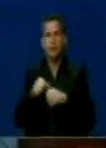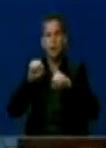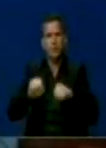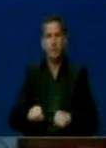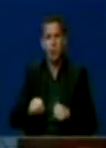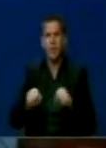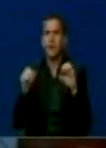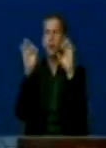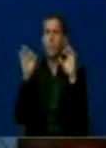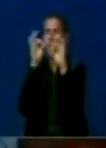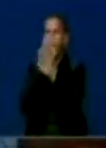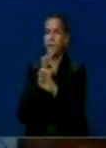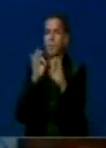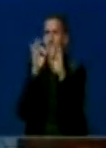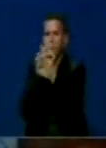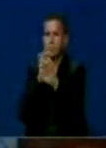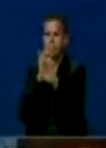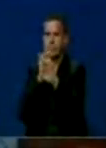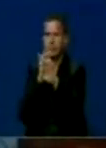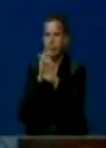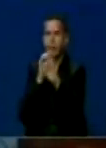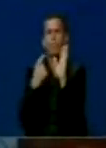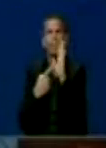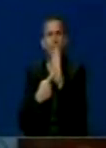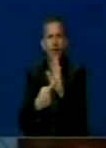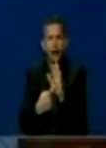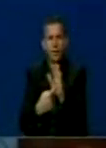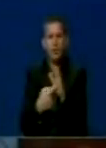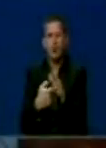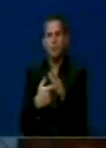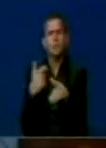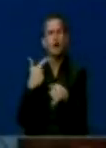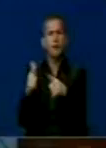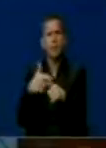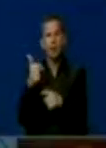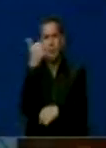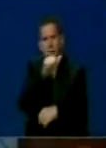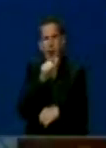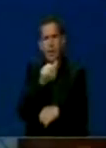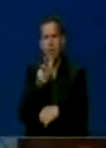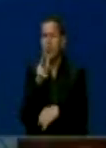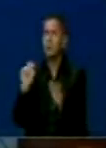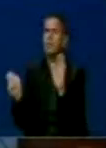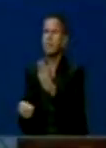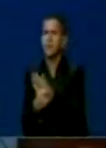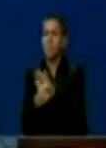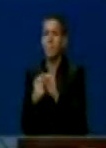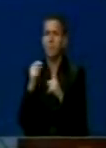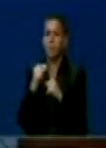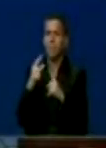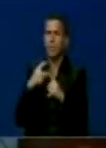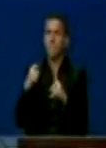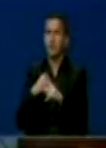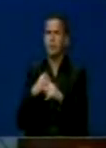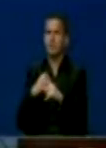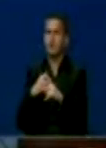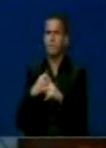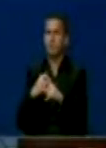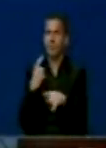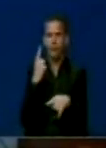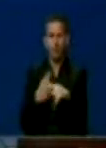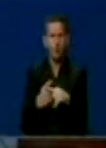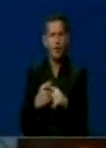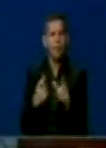asnjë moment kur nuk ka mundur ta dëshmoj ose ta arsyetoj dhe argumentoj pse po privatizohet PTK-ja dhe pse tash, edhe pse në këtë